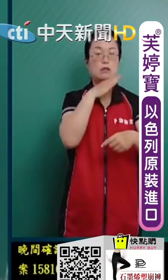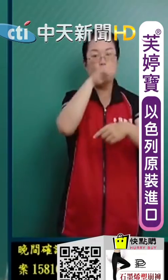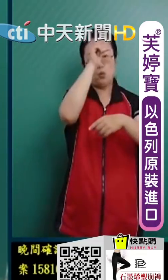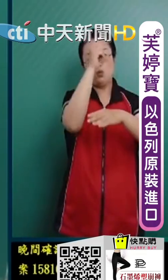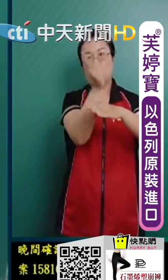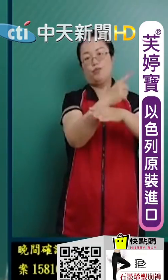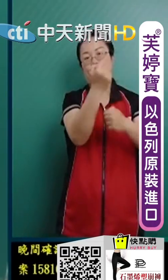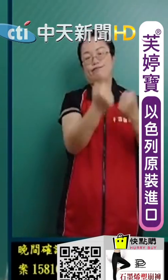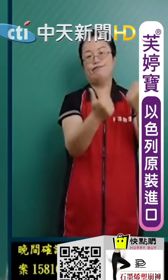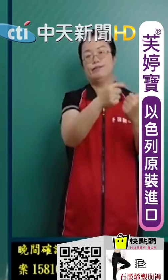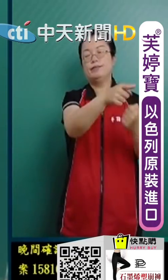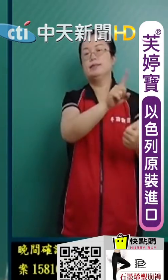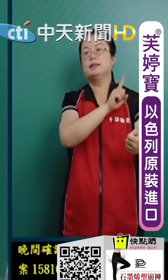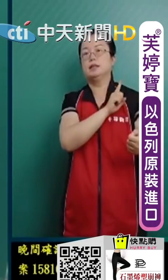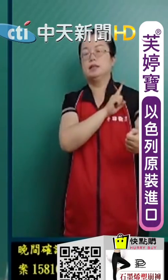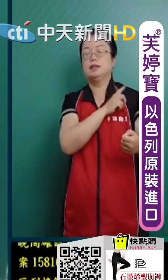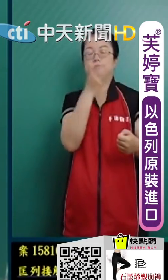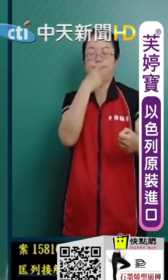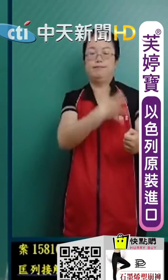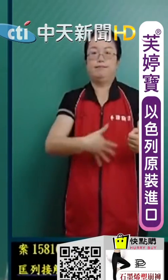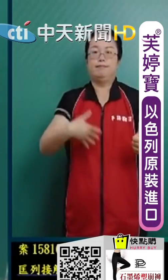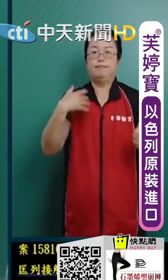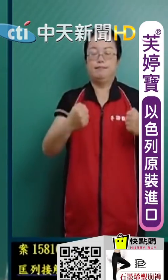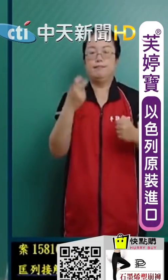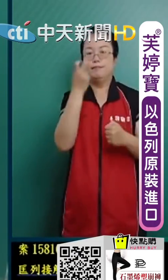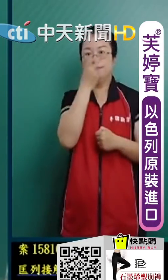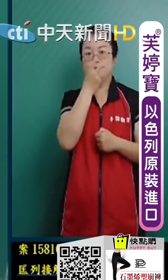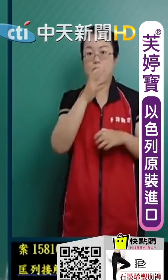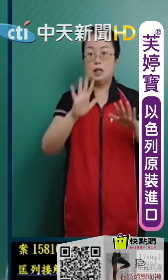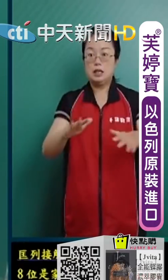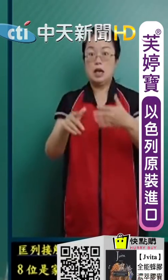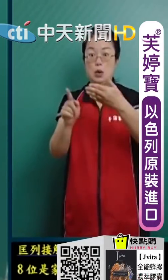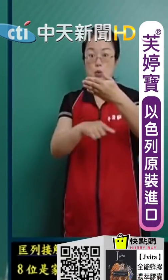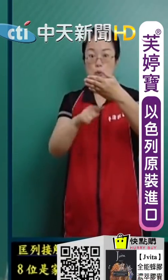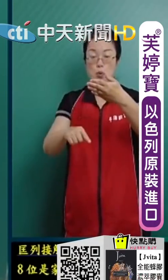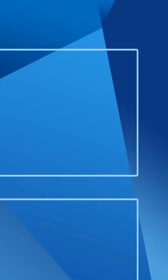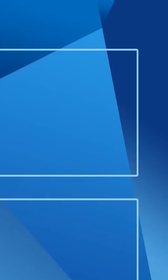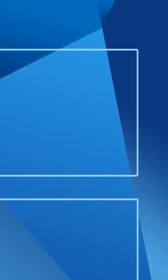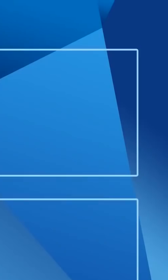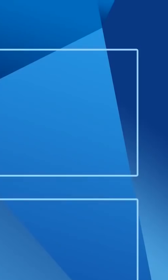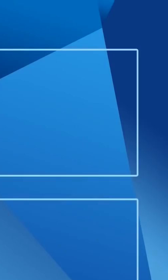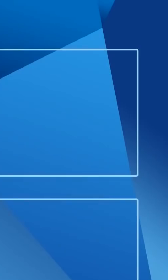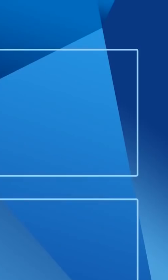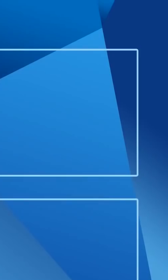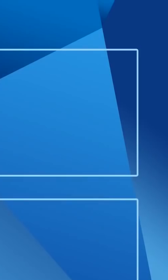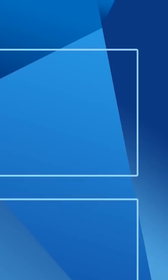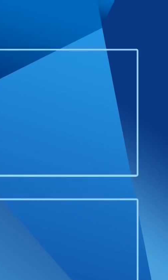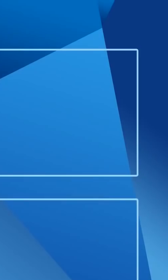是进行自我健康监测。那这9位目前采检的结果呢都是阴性。